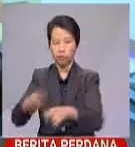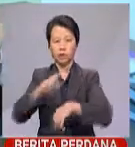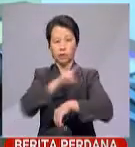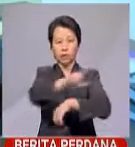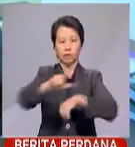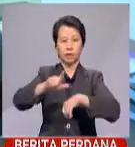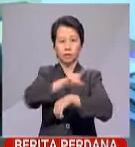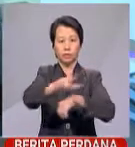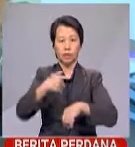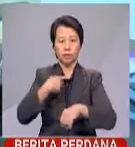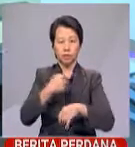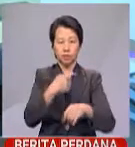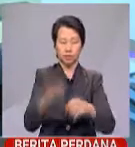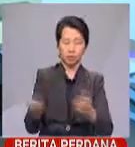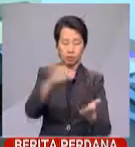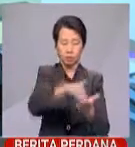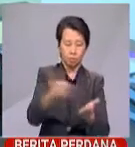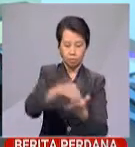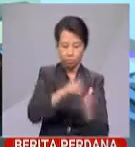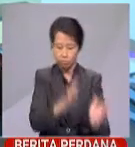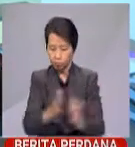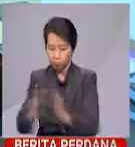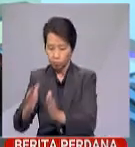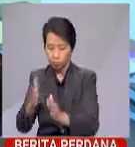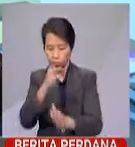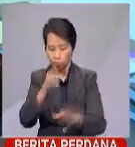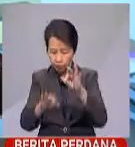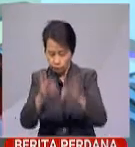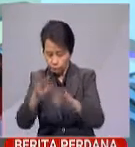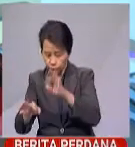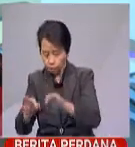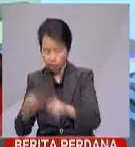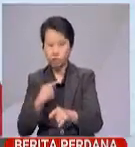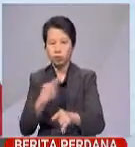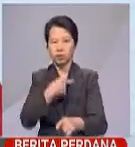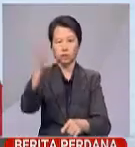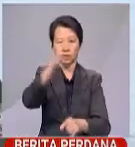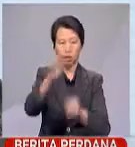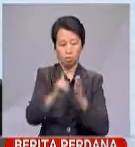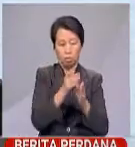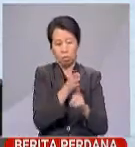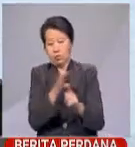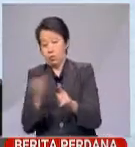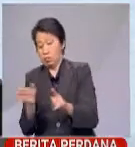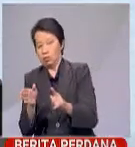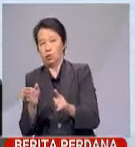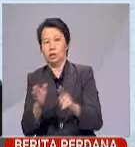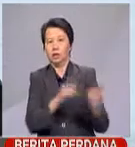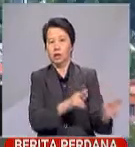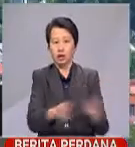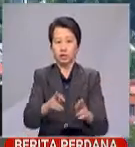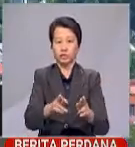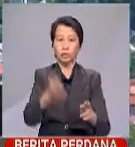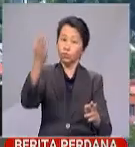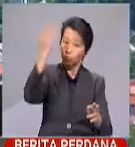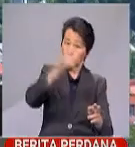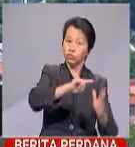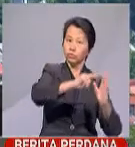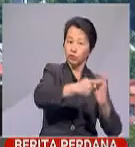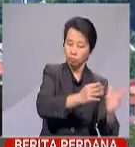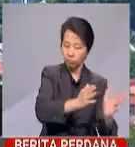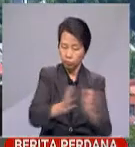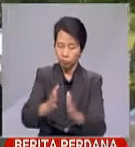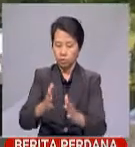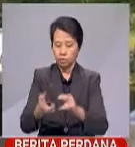kita terus revise perancangan, kita fine tune. Kita tidak pernah lari daripada perancangan asal pun. Kita